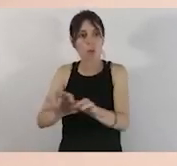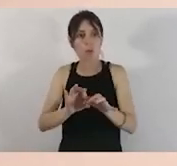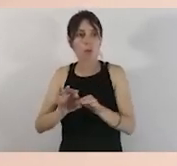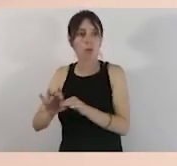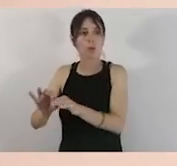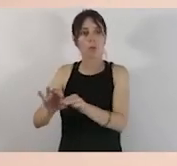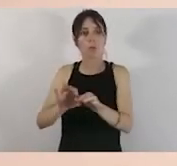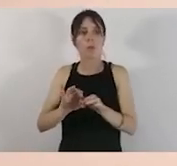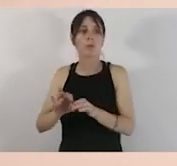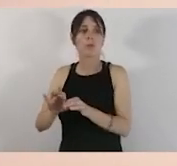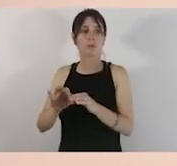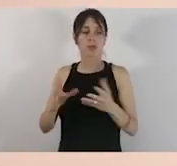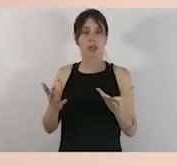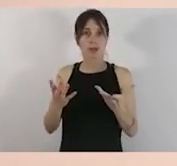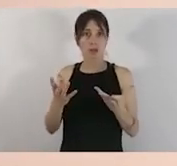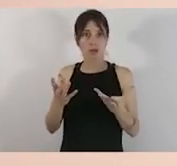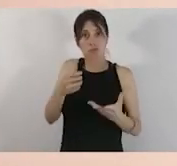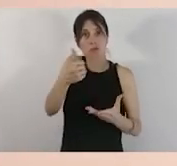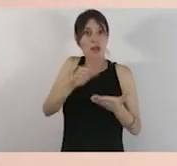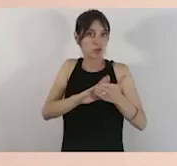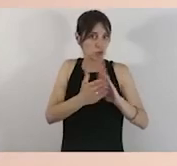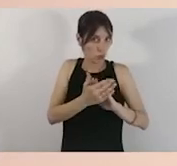voter